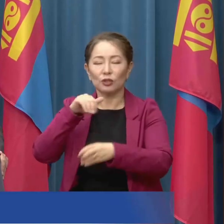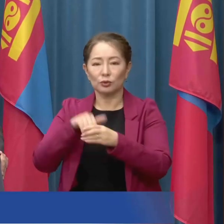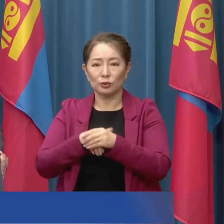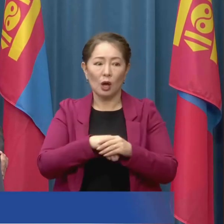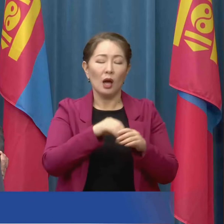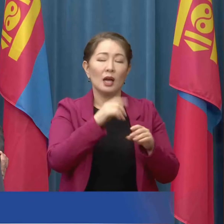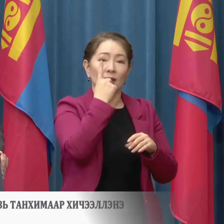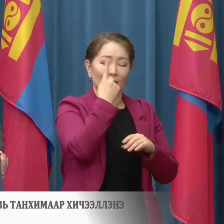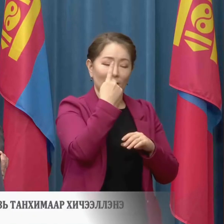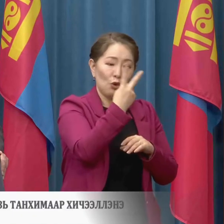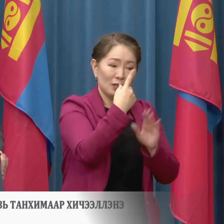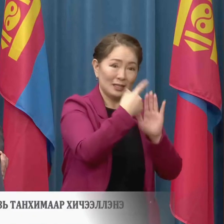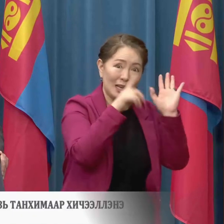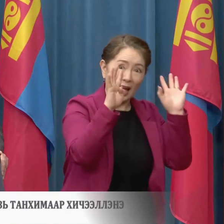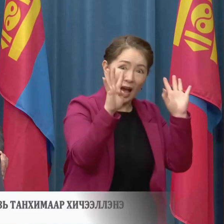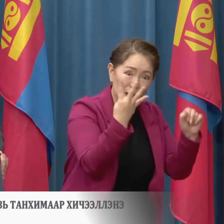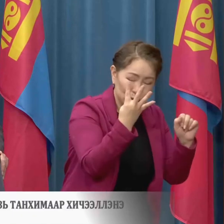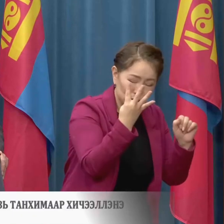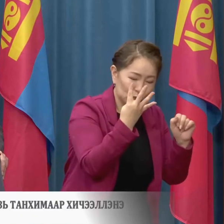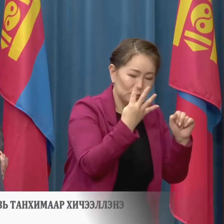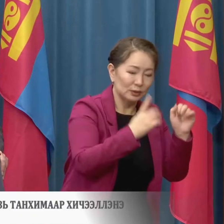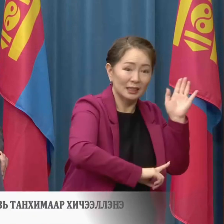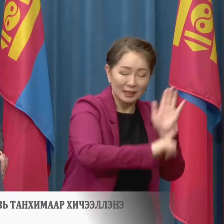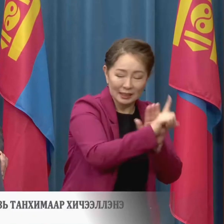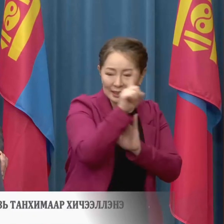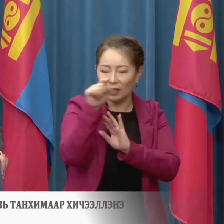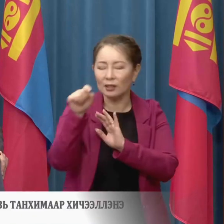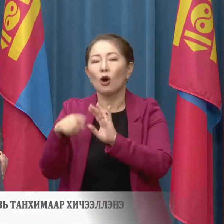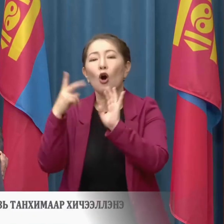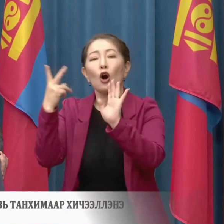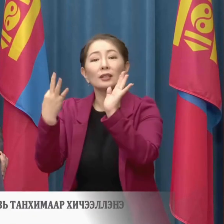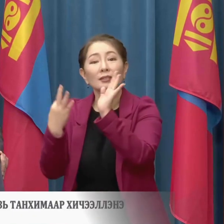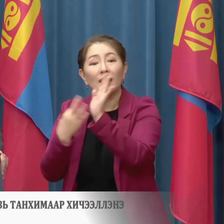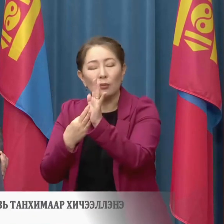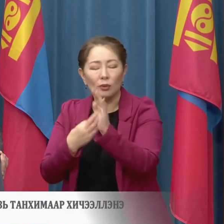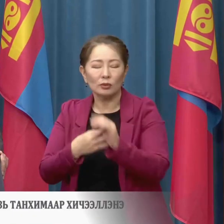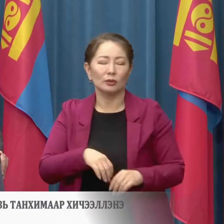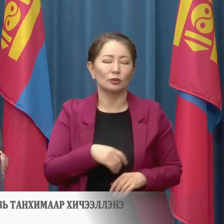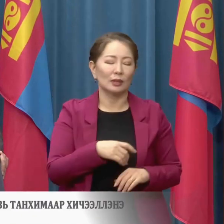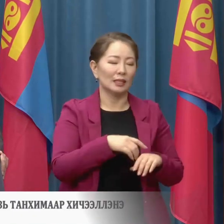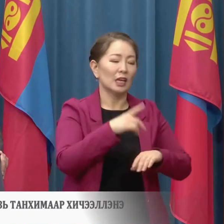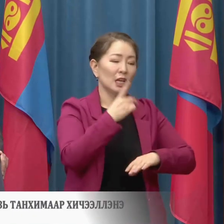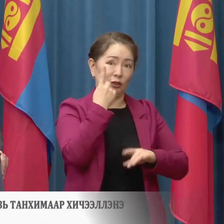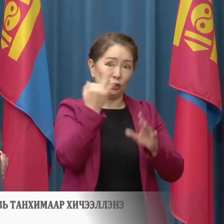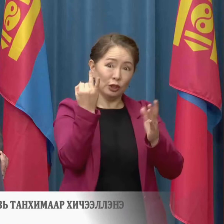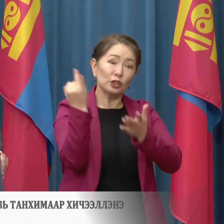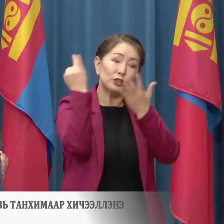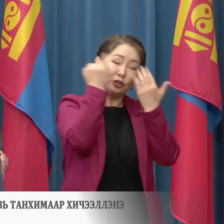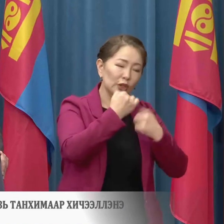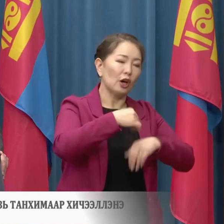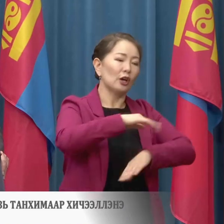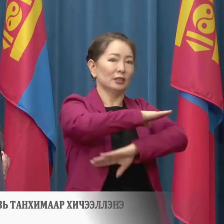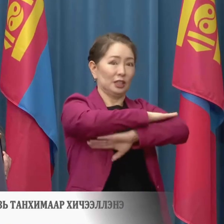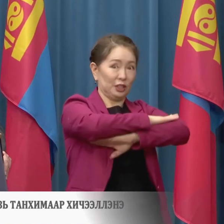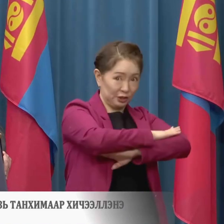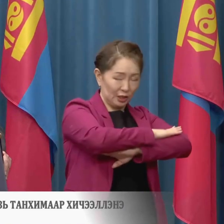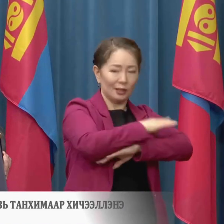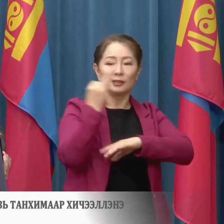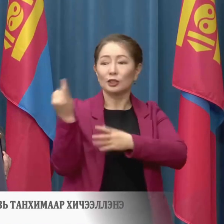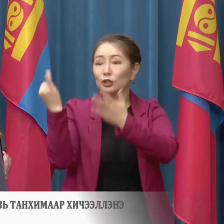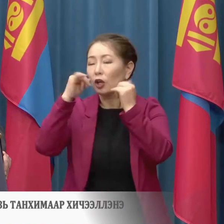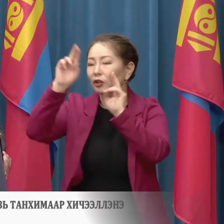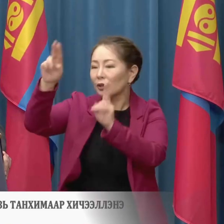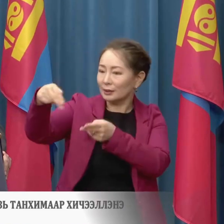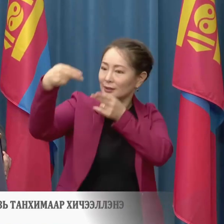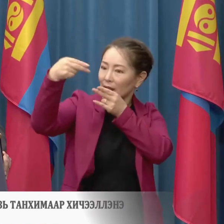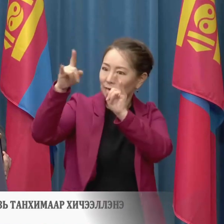2 сарын 28 хүртэл 2 7 хоног 1 7 хоног танхимаар 1 7 хоног цахимаар буюу 5-9-ийн зарчмаар одоо хичээлэх нийслэл хотод. За хөдөө